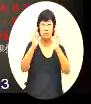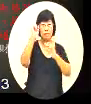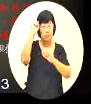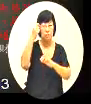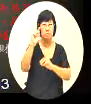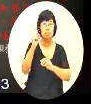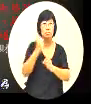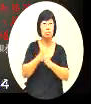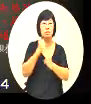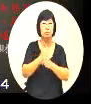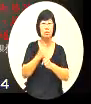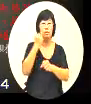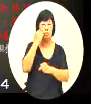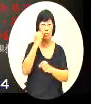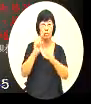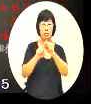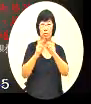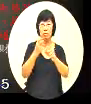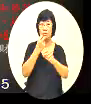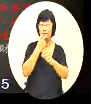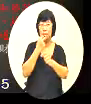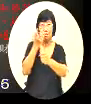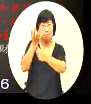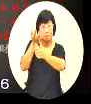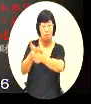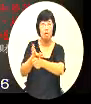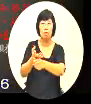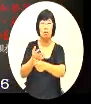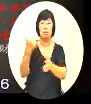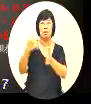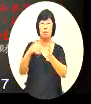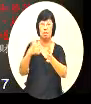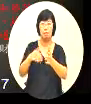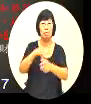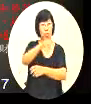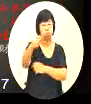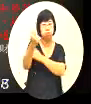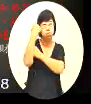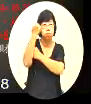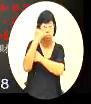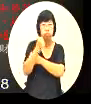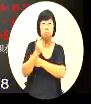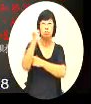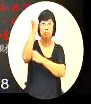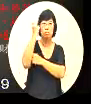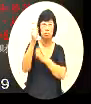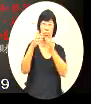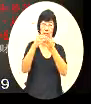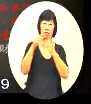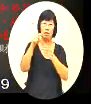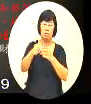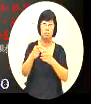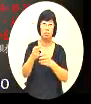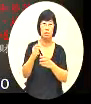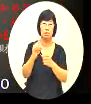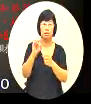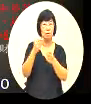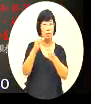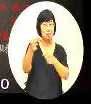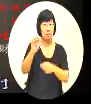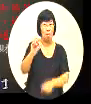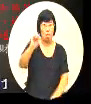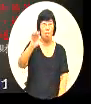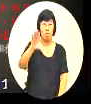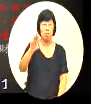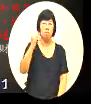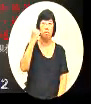如果中央应给而没给，那我觉得我们理应去力争，因为这是大钱。如果这1000亿给高雄